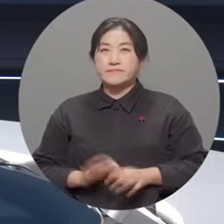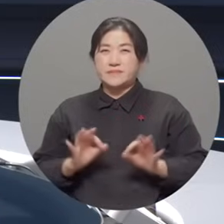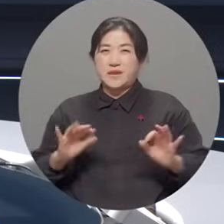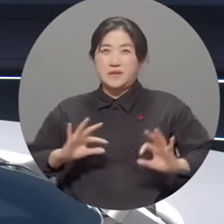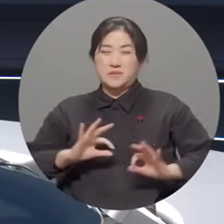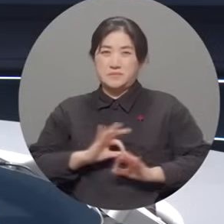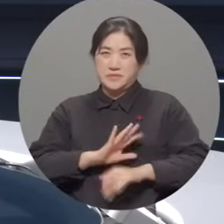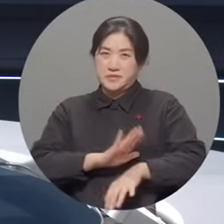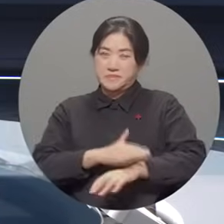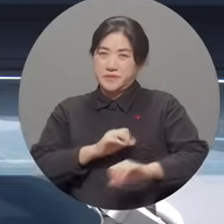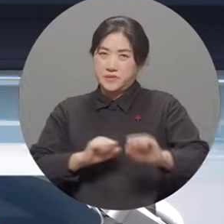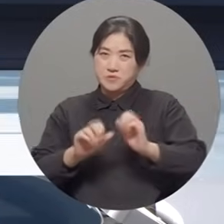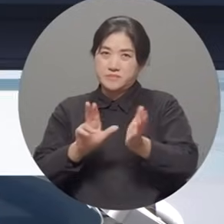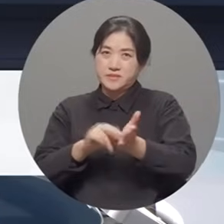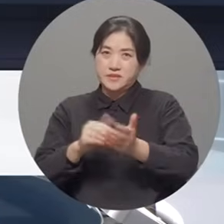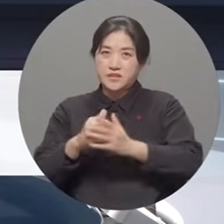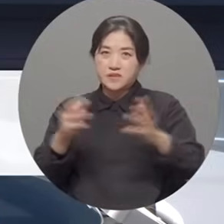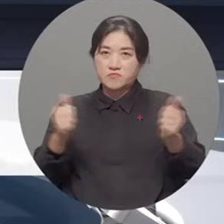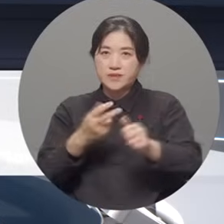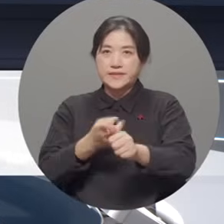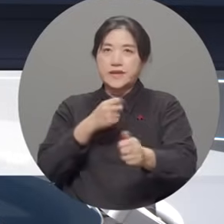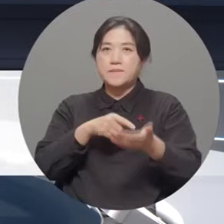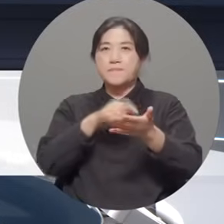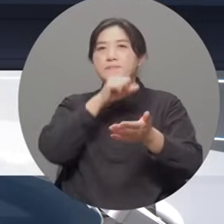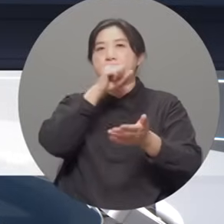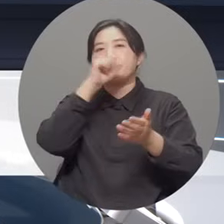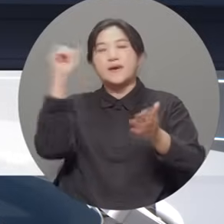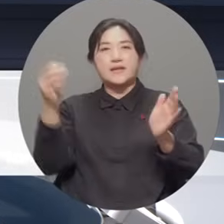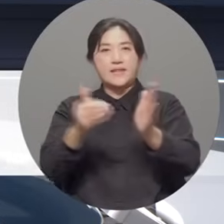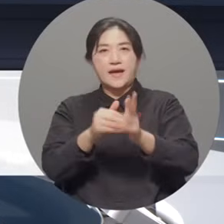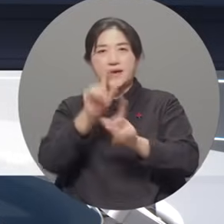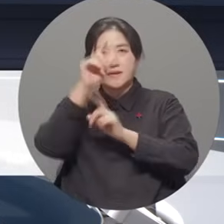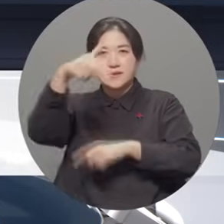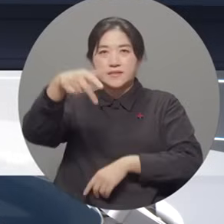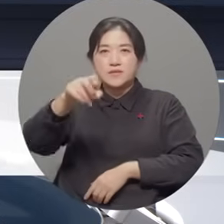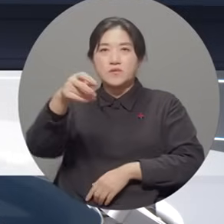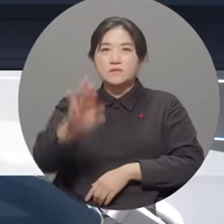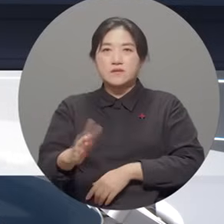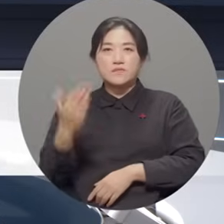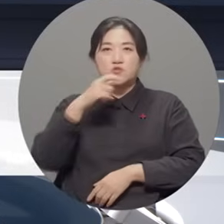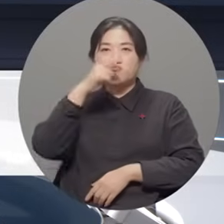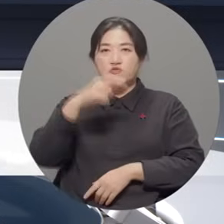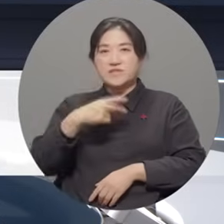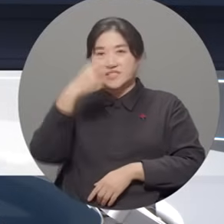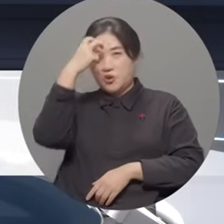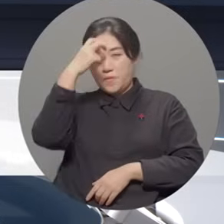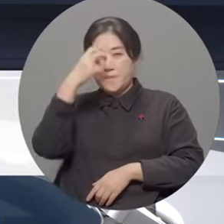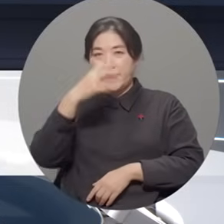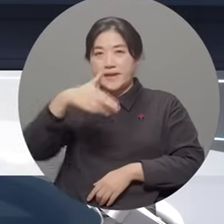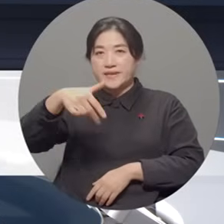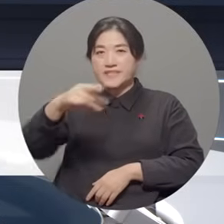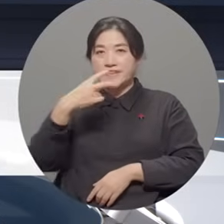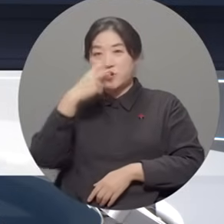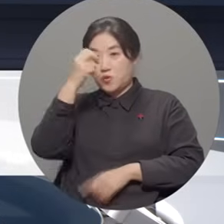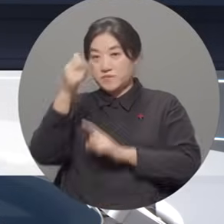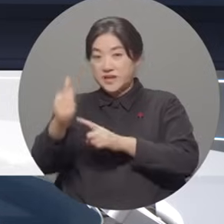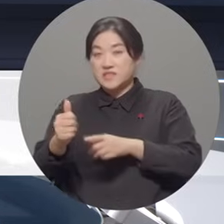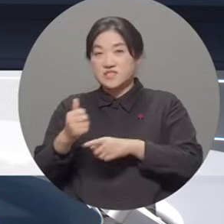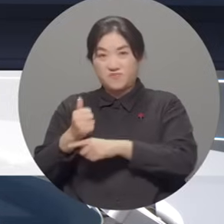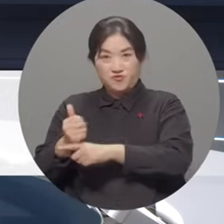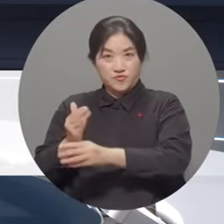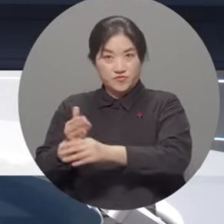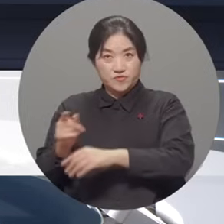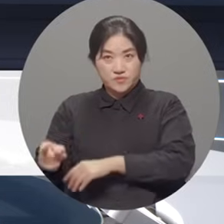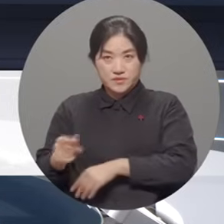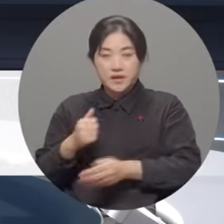각종 비위 의혹으로 국회 탄핵소추안이 통과된 이정섭 전 수원지검 차장검사, 현재 검찰 수사를 받고 있는데요.